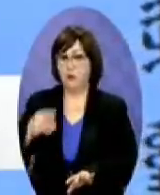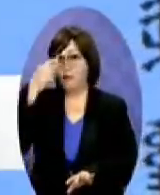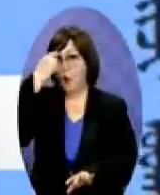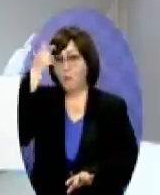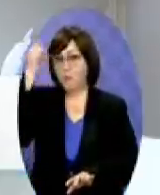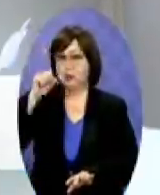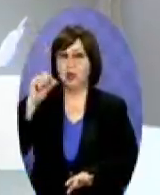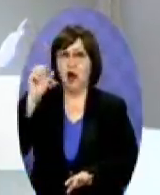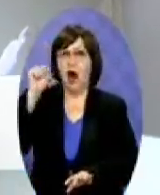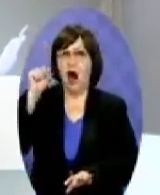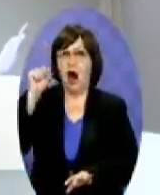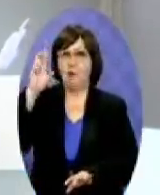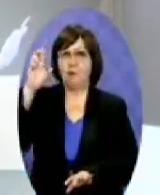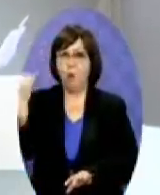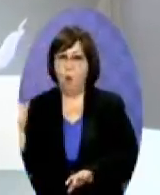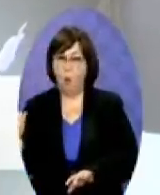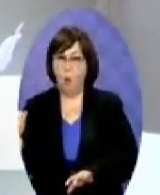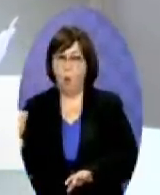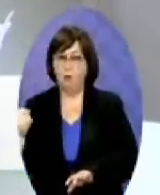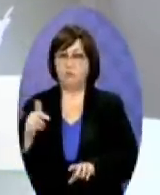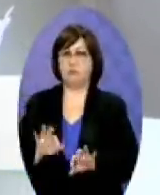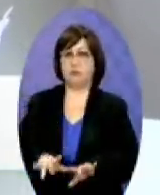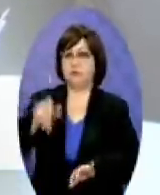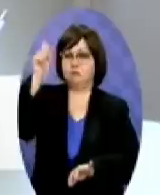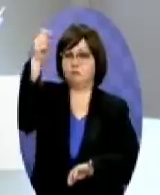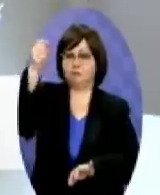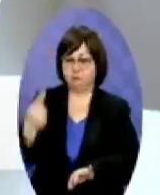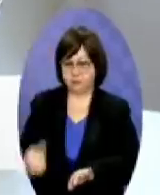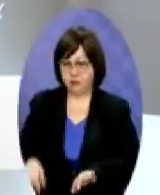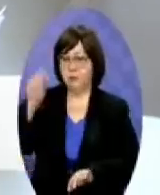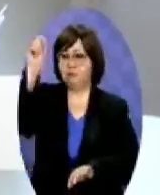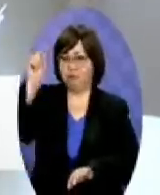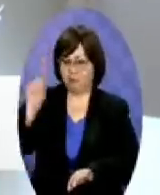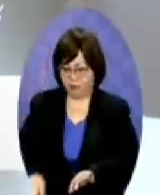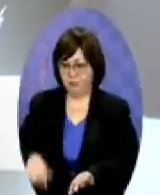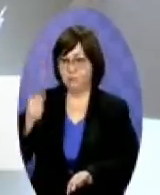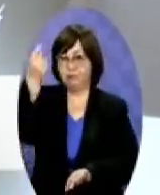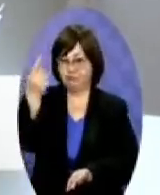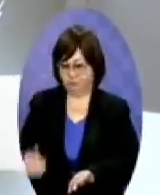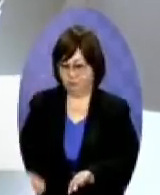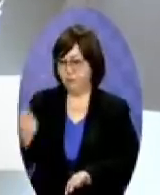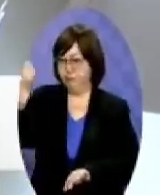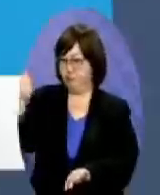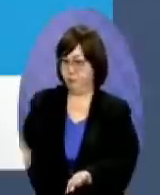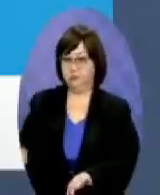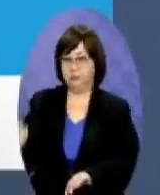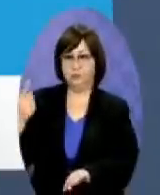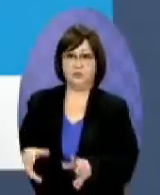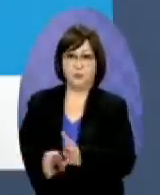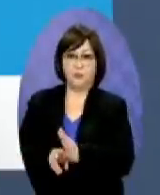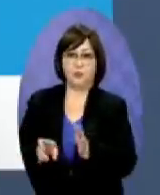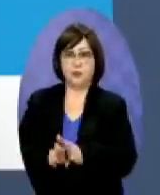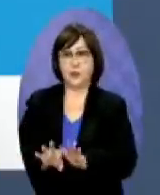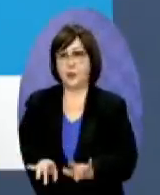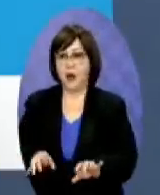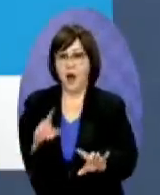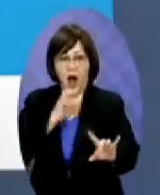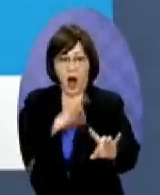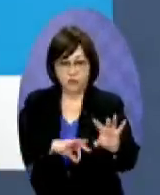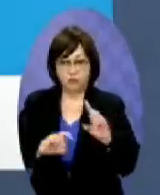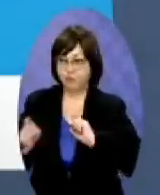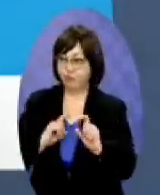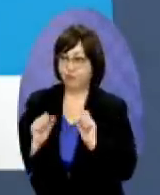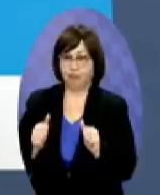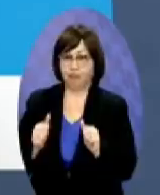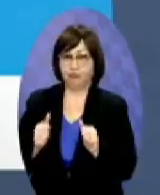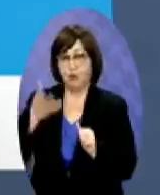Монгол хөгжлийн фонд загварын талаар хэлэлцэж туршиж үзэхэр болсон. Бидний дотооддоо хэрэг хэрглэж байгаагаас хамаарч эрэх 4-р сард олон